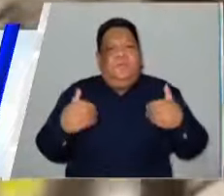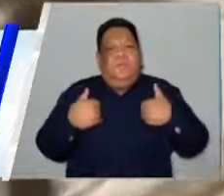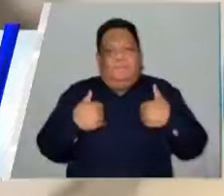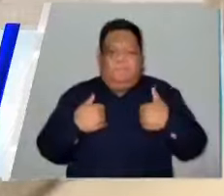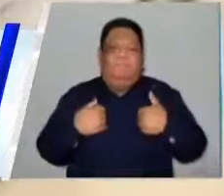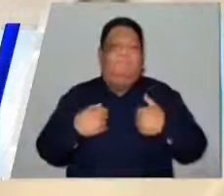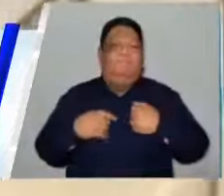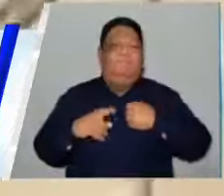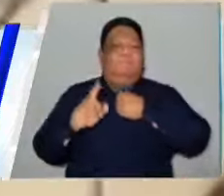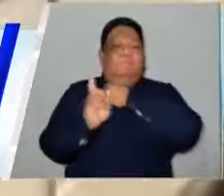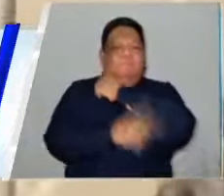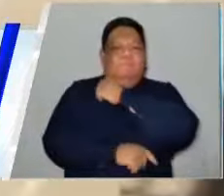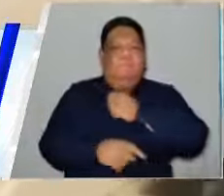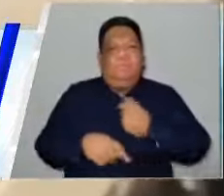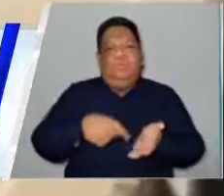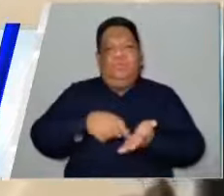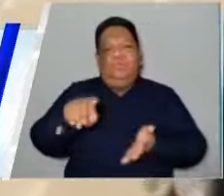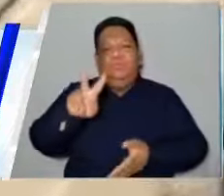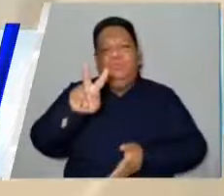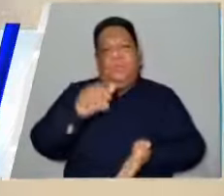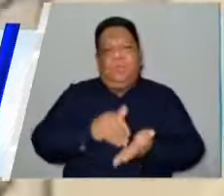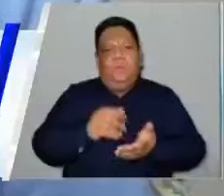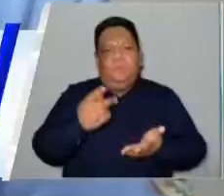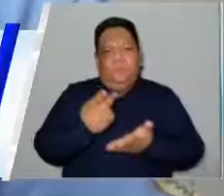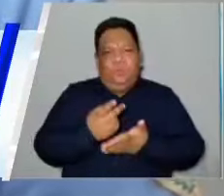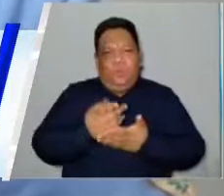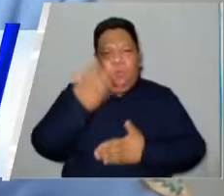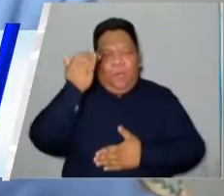2,000 pesos para sa reckless driving.